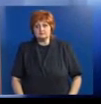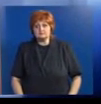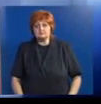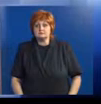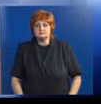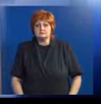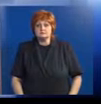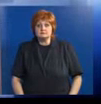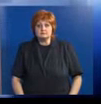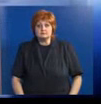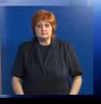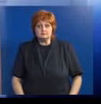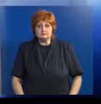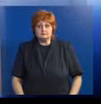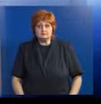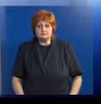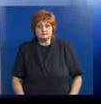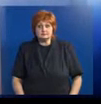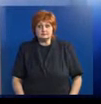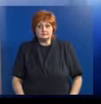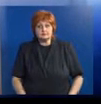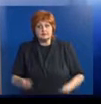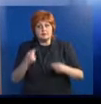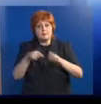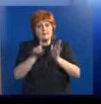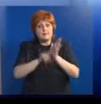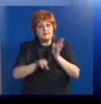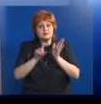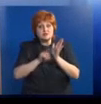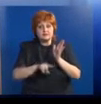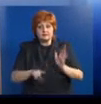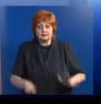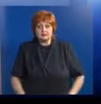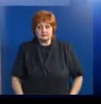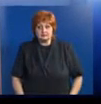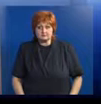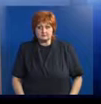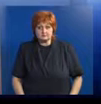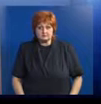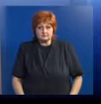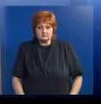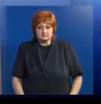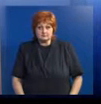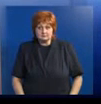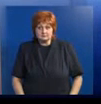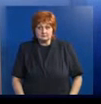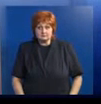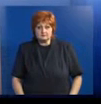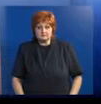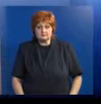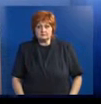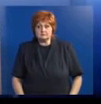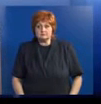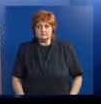неделю отечественные яблоки подешевели. Килограмм можно купить в среднем за 51 рубль. Рекордсмен – Хабаровск. Там килограмм яблок